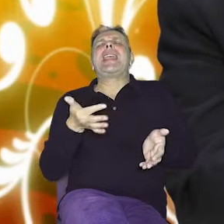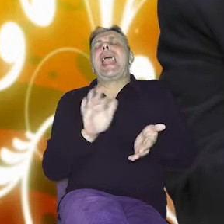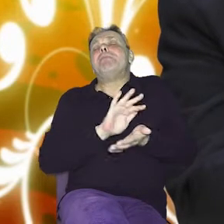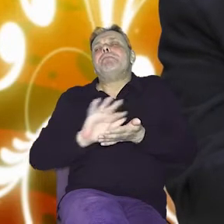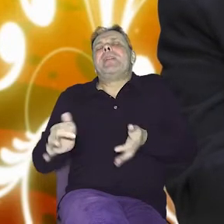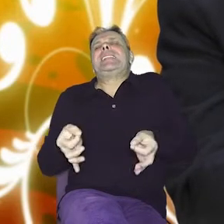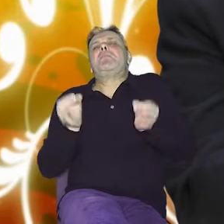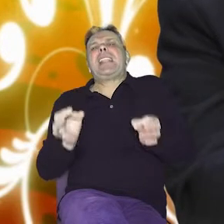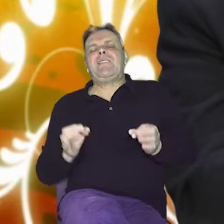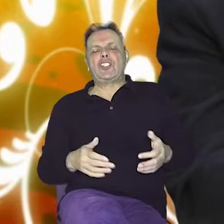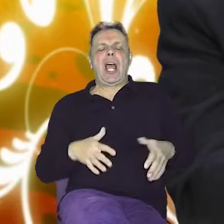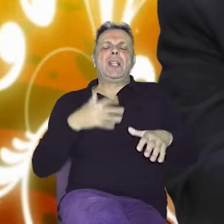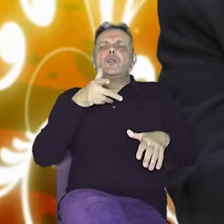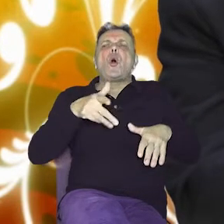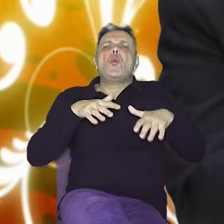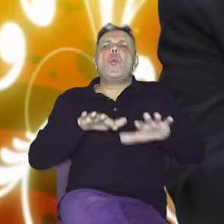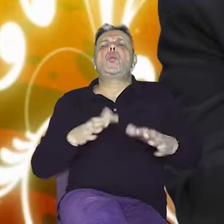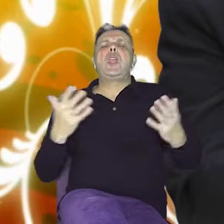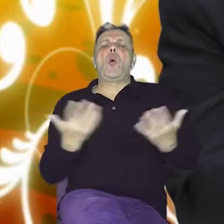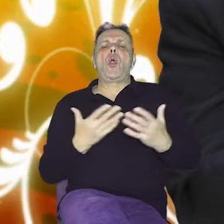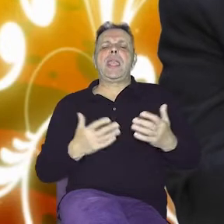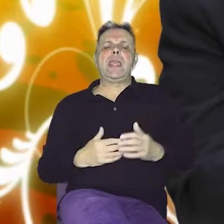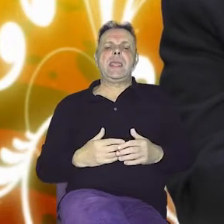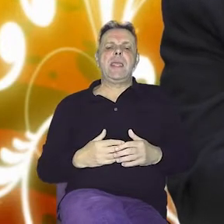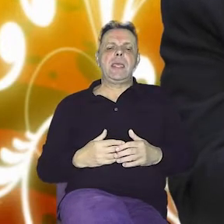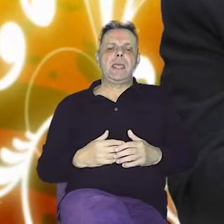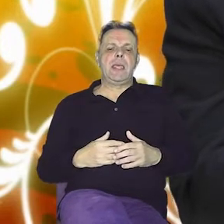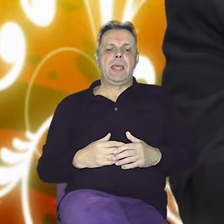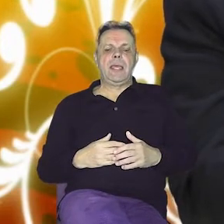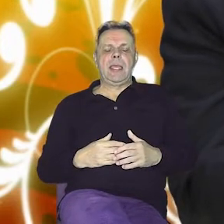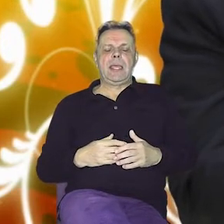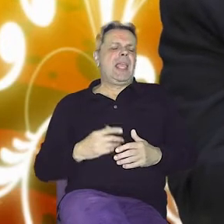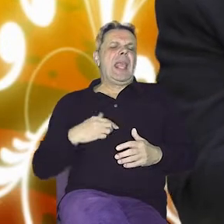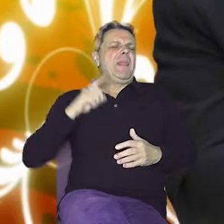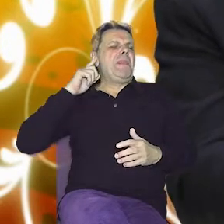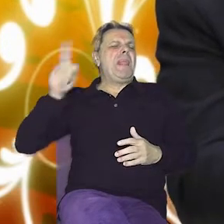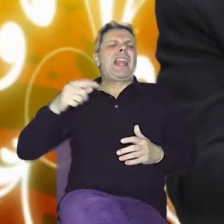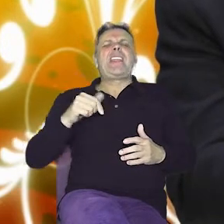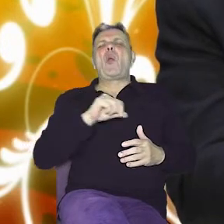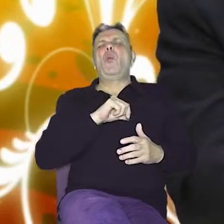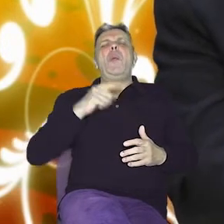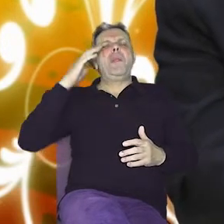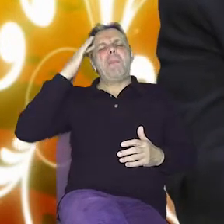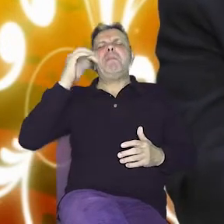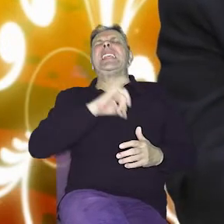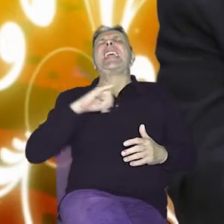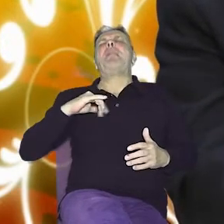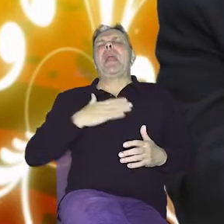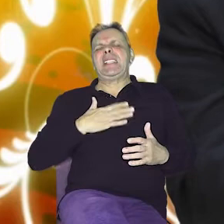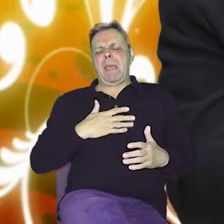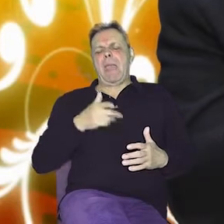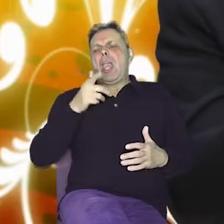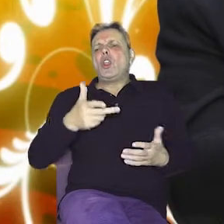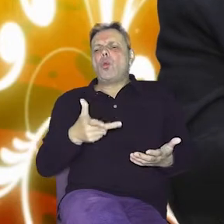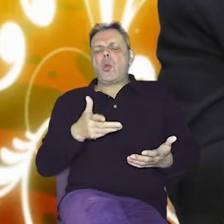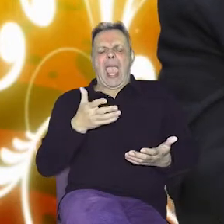specifični ljudi koji zapravo čak niti ne mare za sebe. Kad je ta situacija, tu